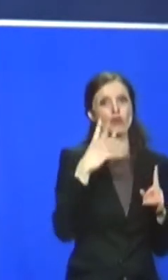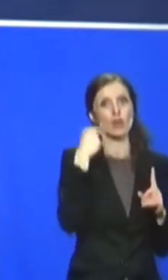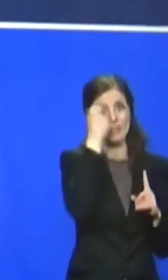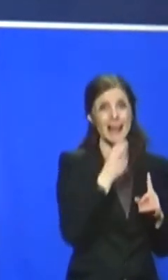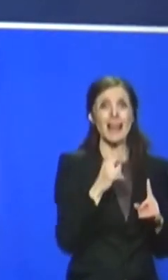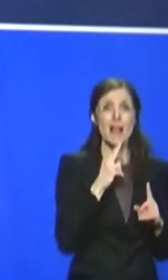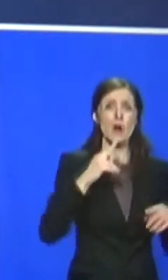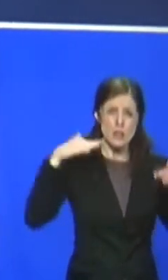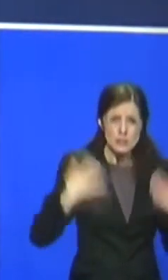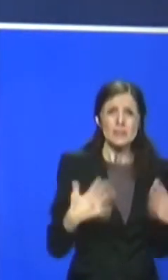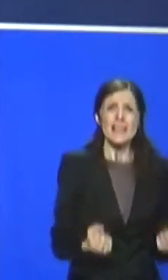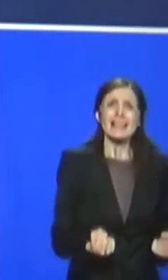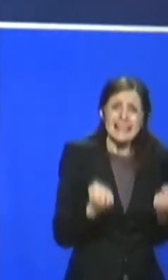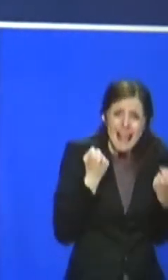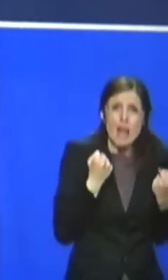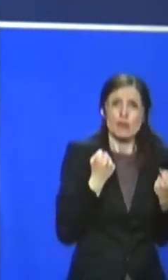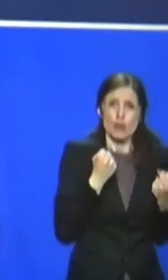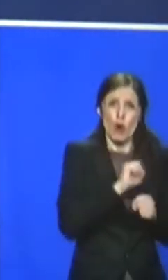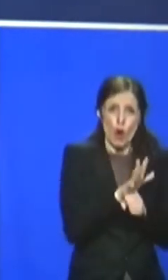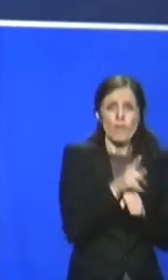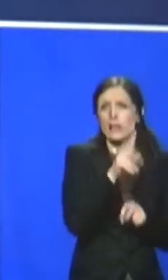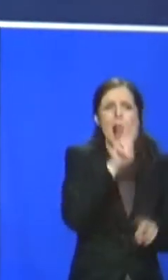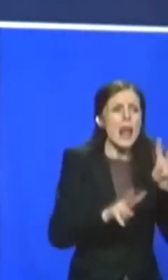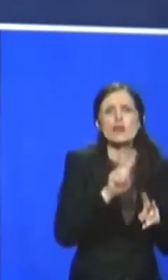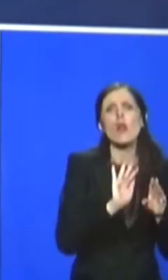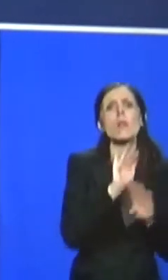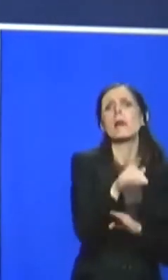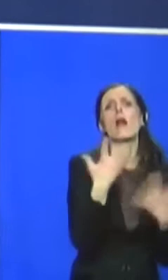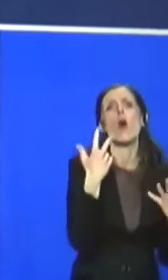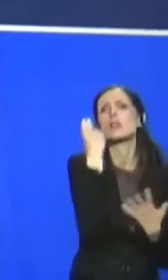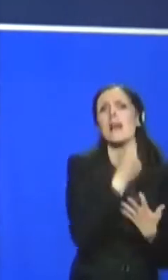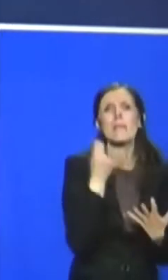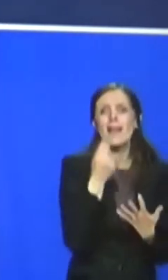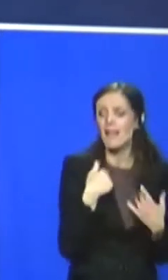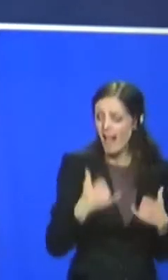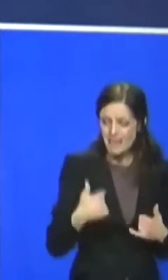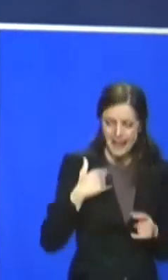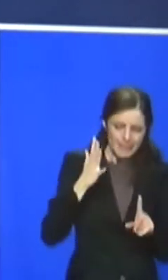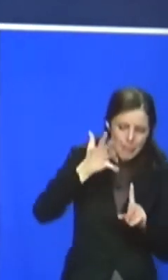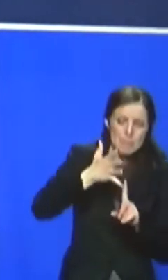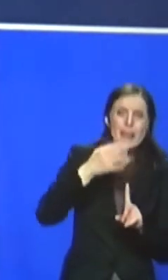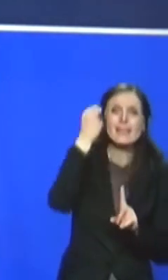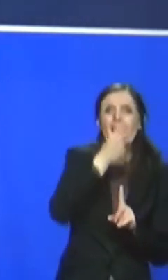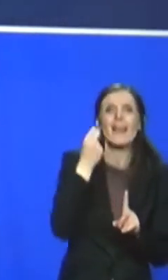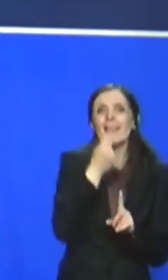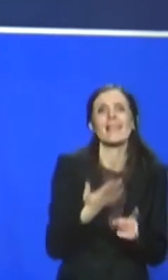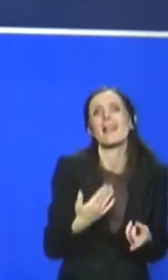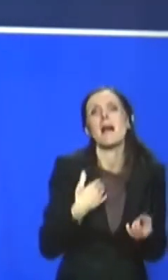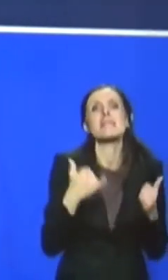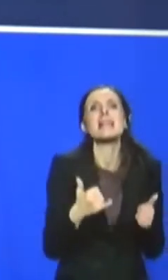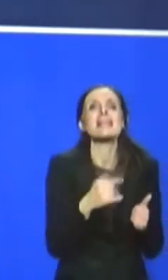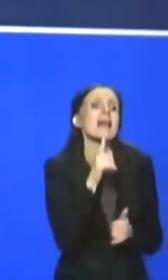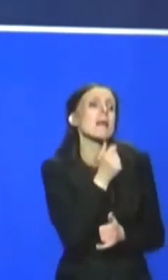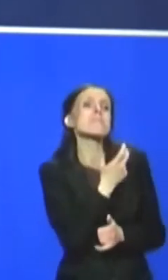traje terapije preko 8 nedelja. Potpuno mi je jasno, pošto mi tek u 4. i 5. nedelji, da nećemo u ovom trenutku imati veliki